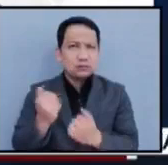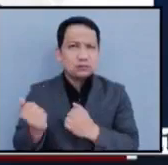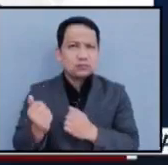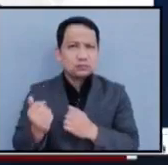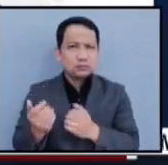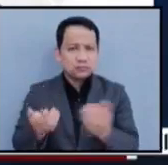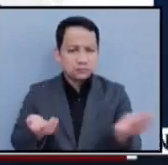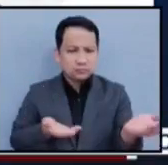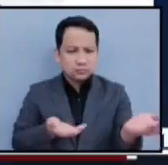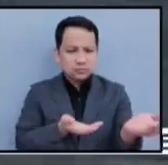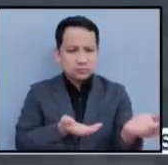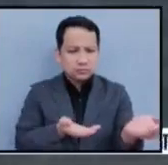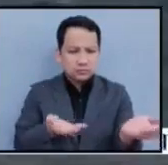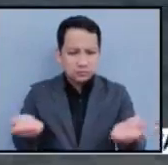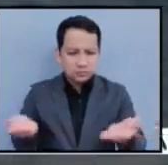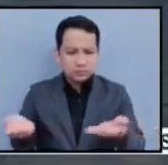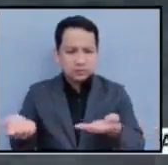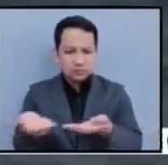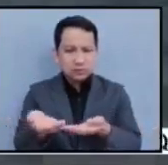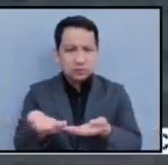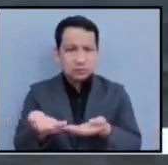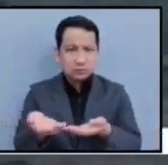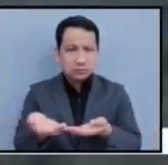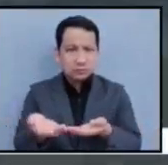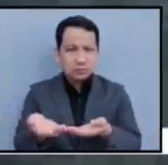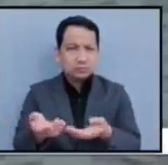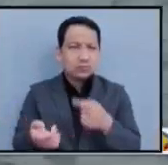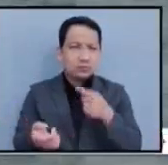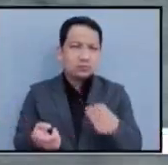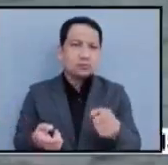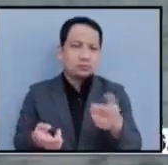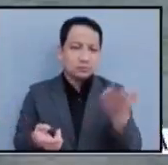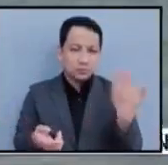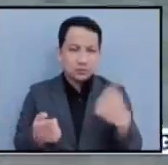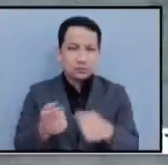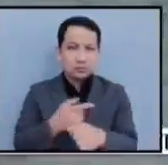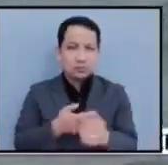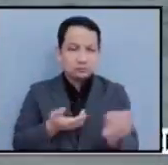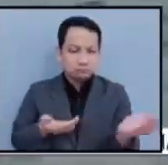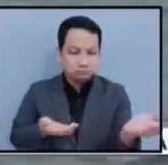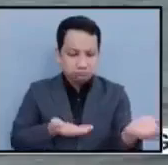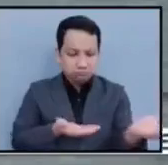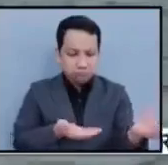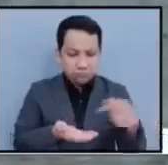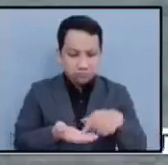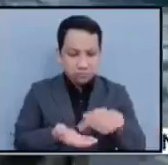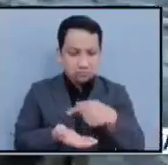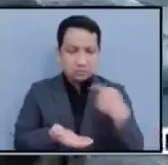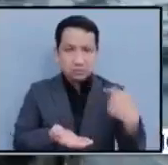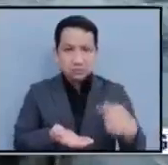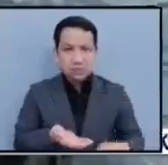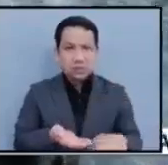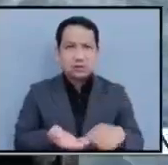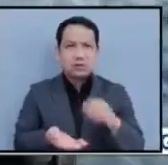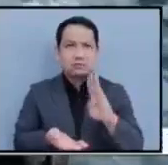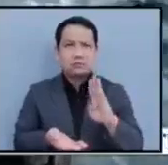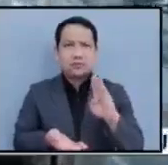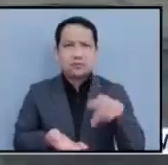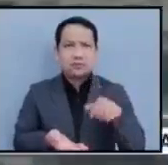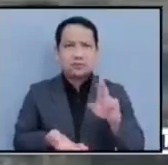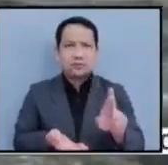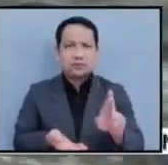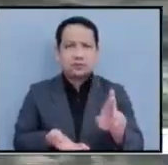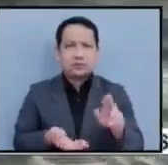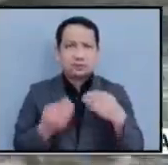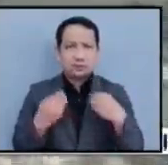blocking ng China Coast Guard vessels. Nitong nakaraang buwan lang, binuntutan ng China vessel ang barko ng BFAR na nagsagawa ng humanitarian